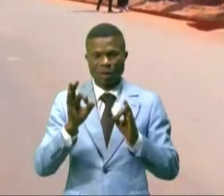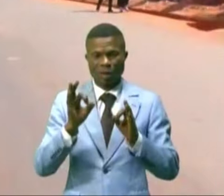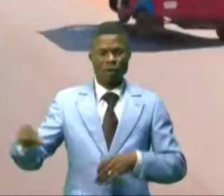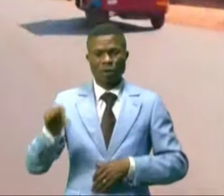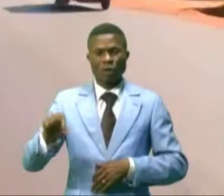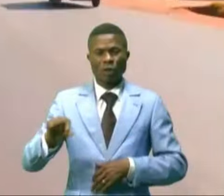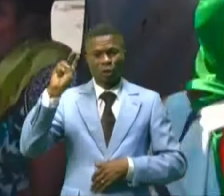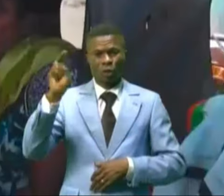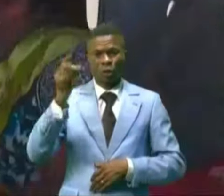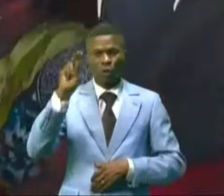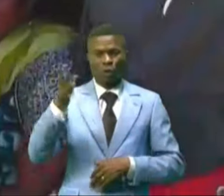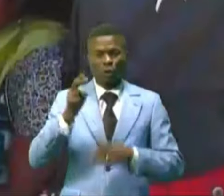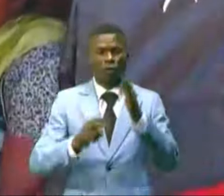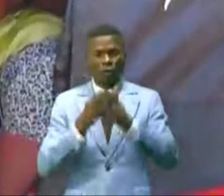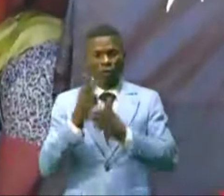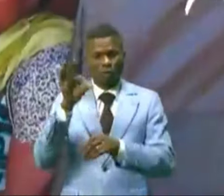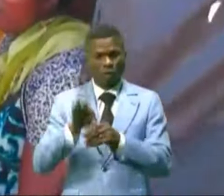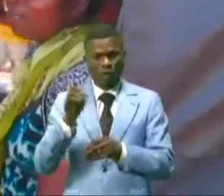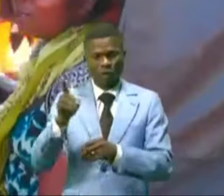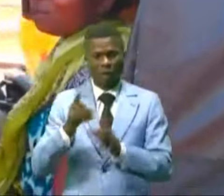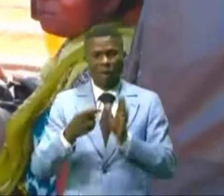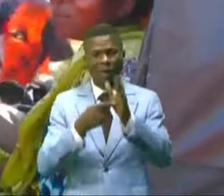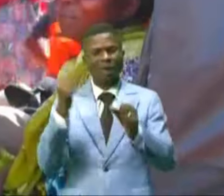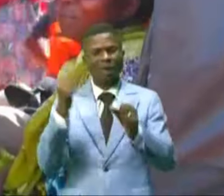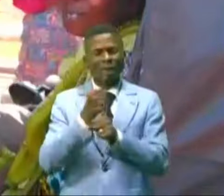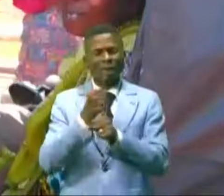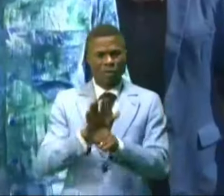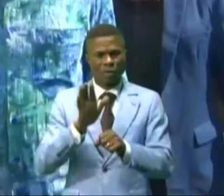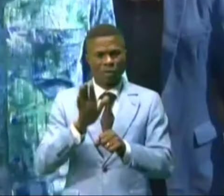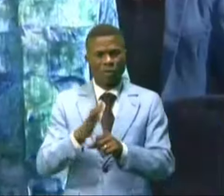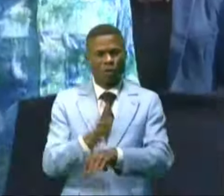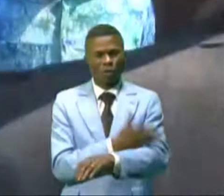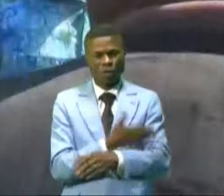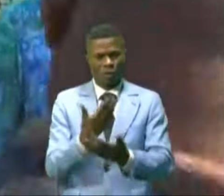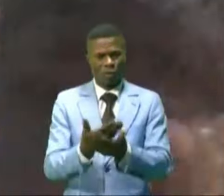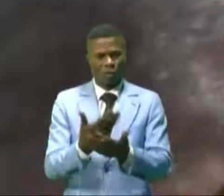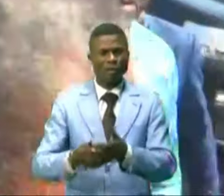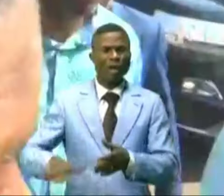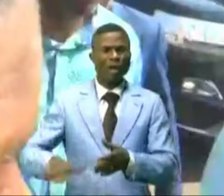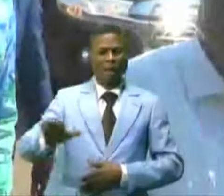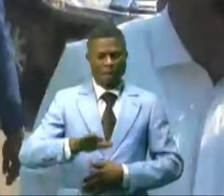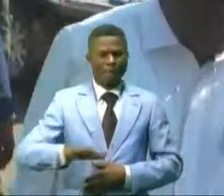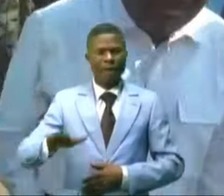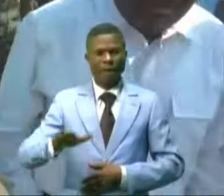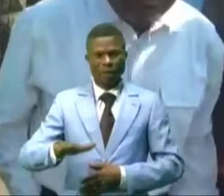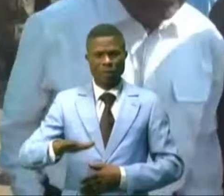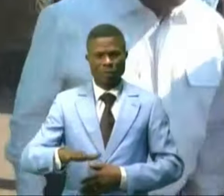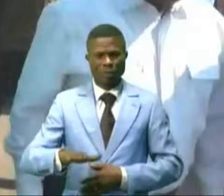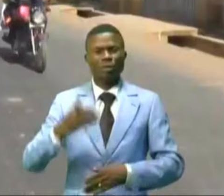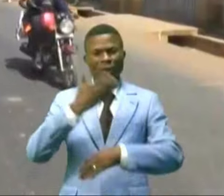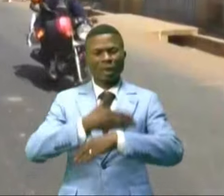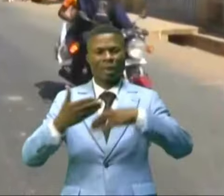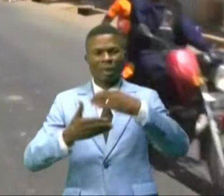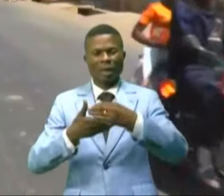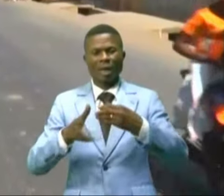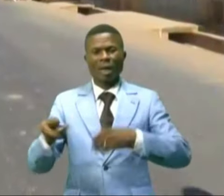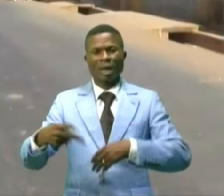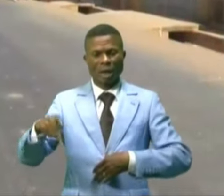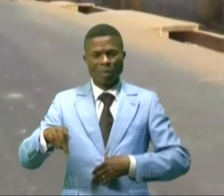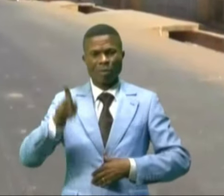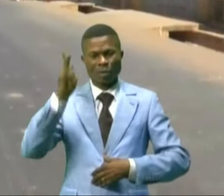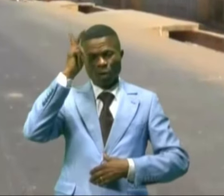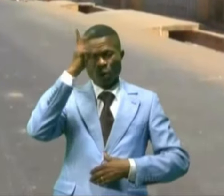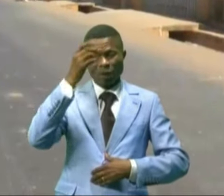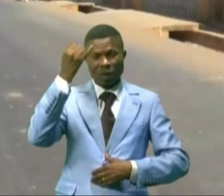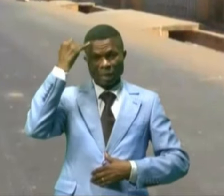Haut-Katanga est placé sous les signes des grands travaux accélérés partout en province. La reconstruction de la province cuprifère initiée par